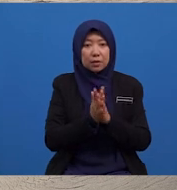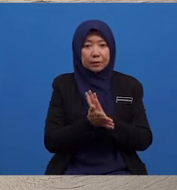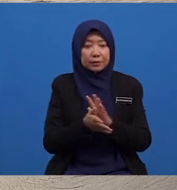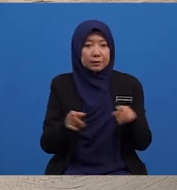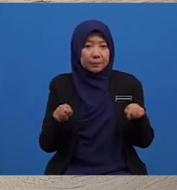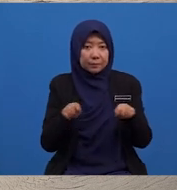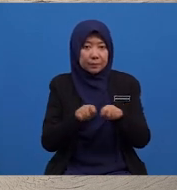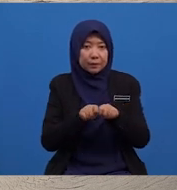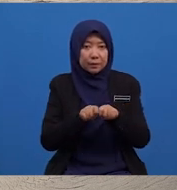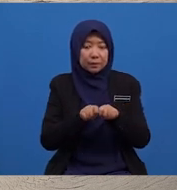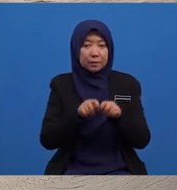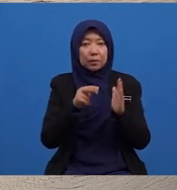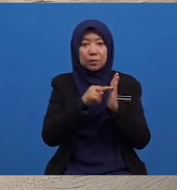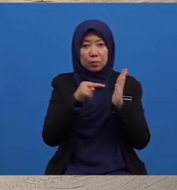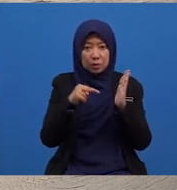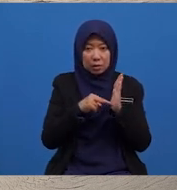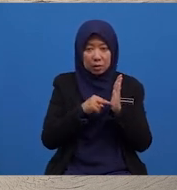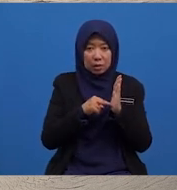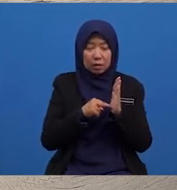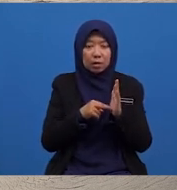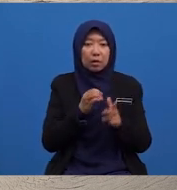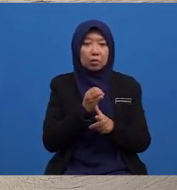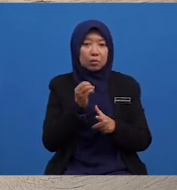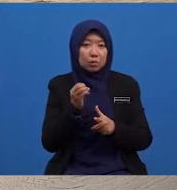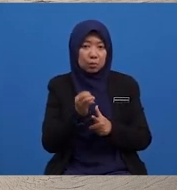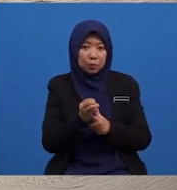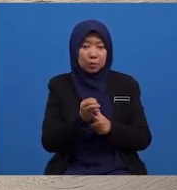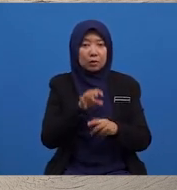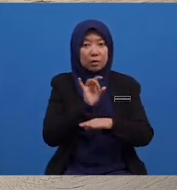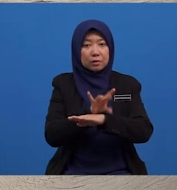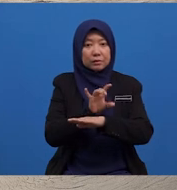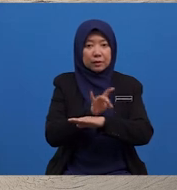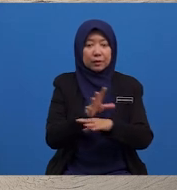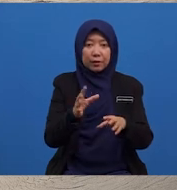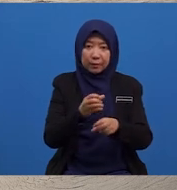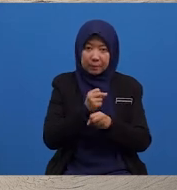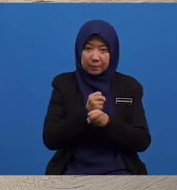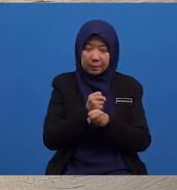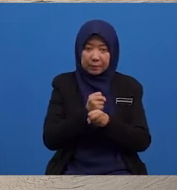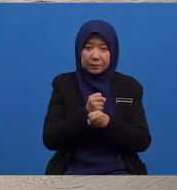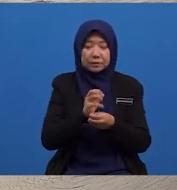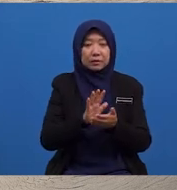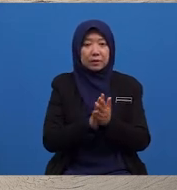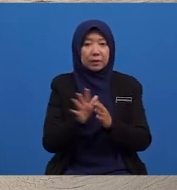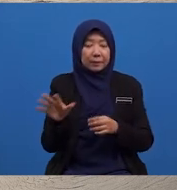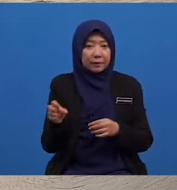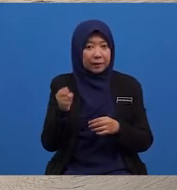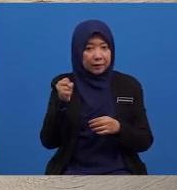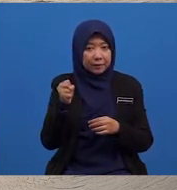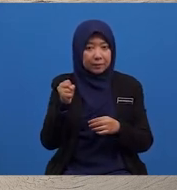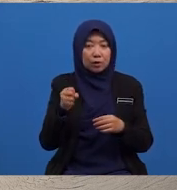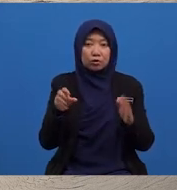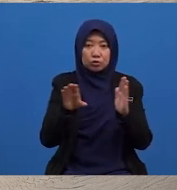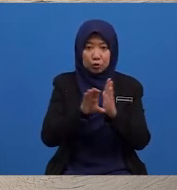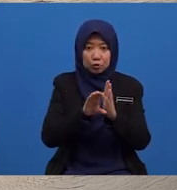seperti peraturan atau undang-undang atau nasihat yang dapat dijadikan pegangan.